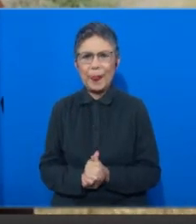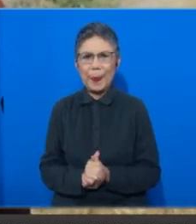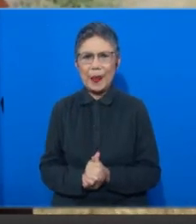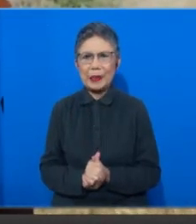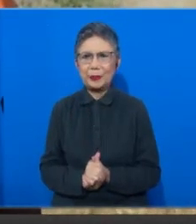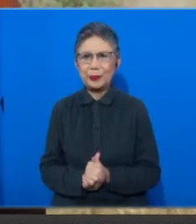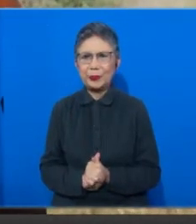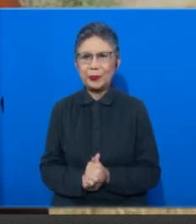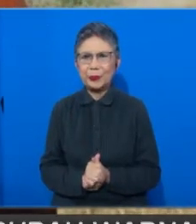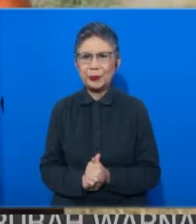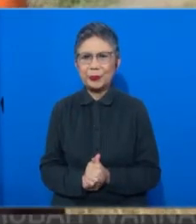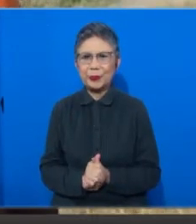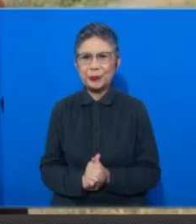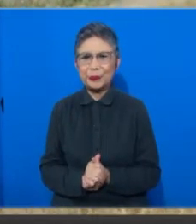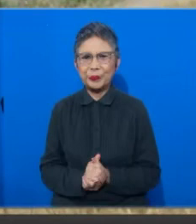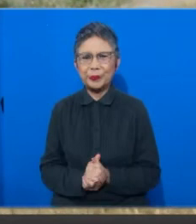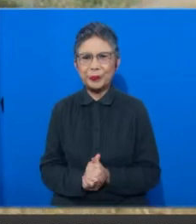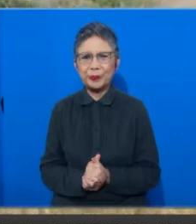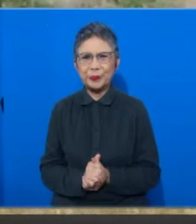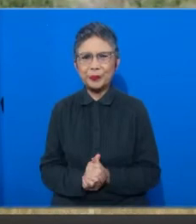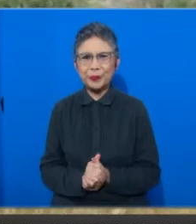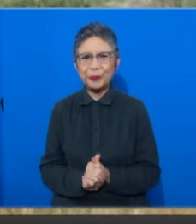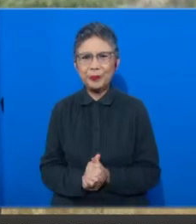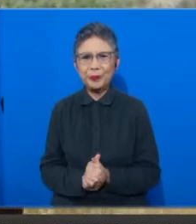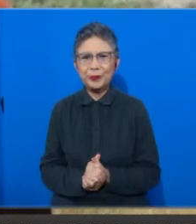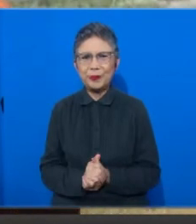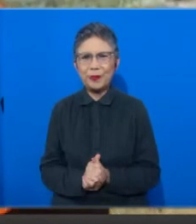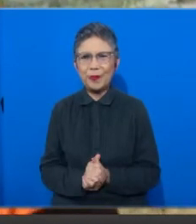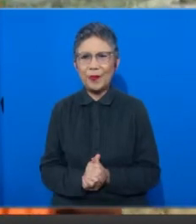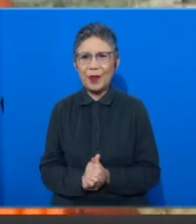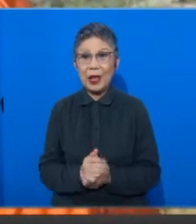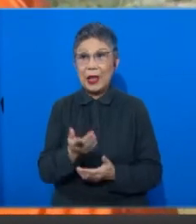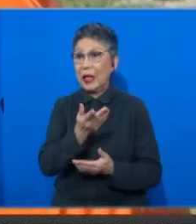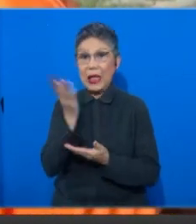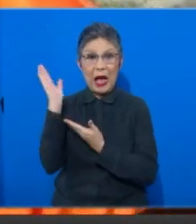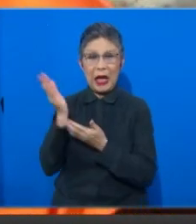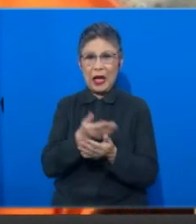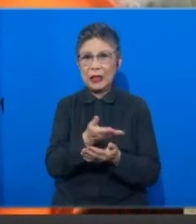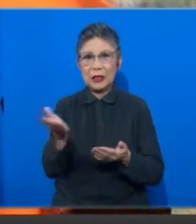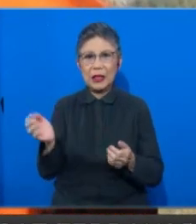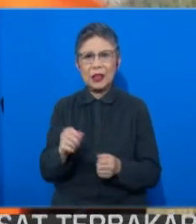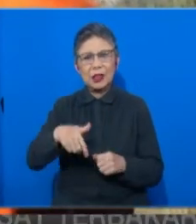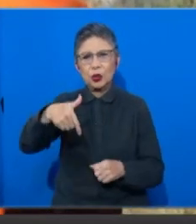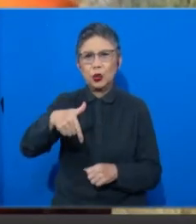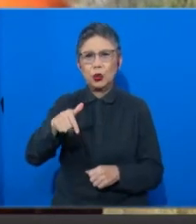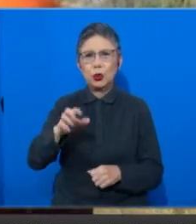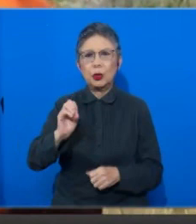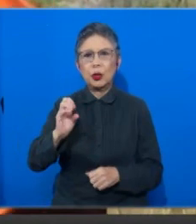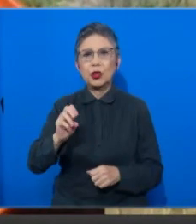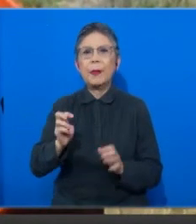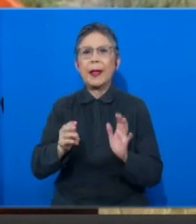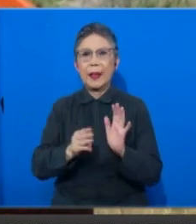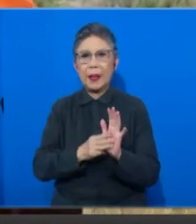Ya. Itu bisa dapat 14 ton sampai 15 ton. Itu luas lahan berapa ini? Ini lahannya sekitar 700